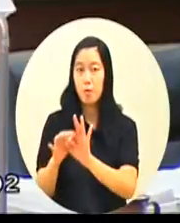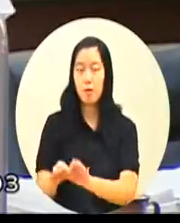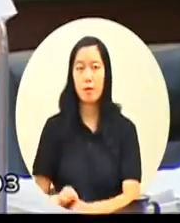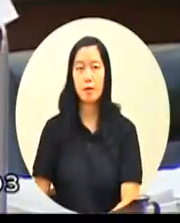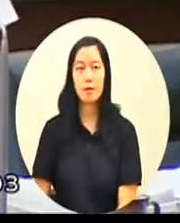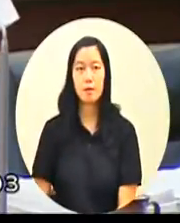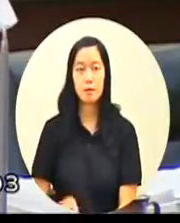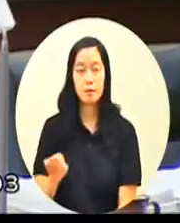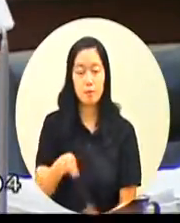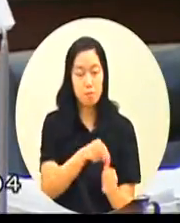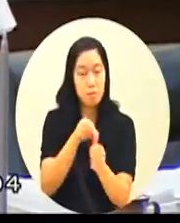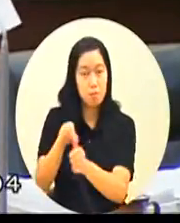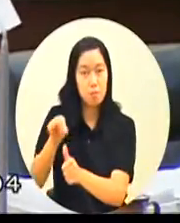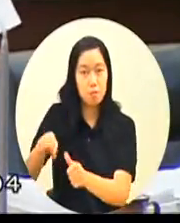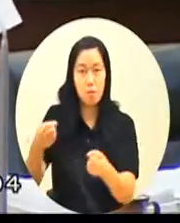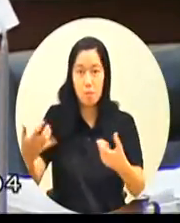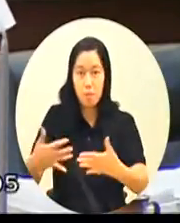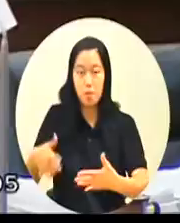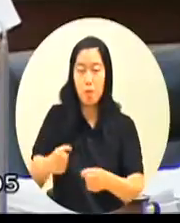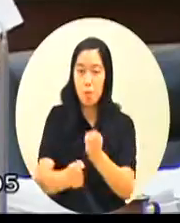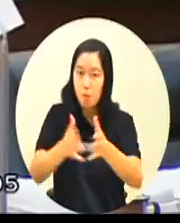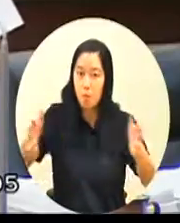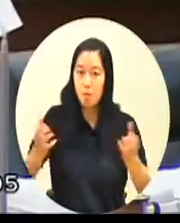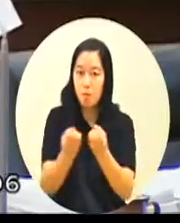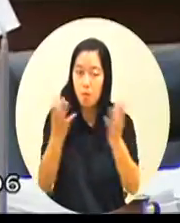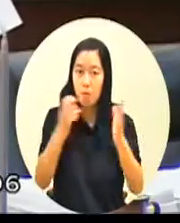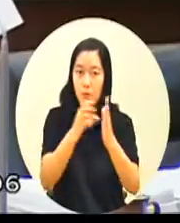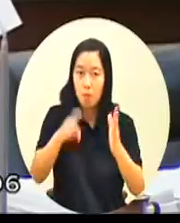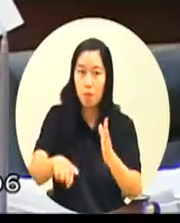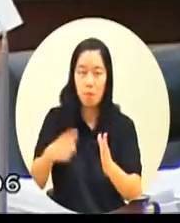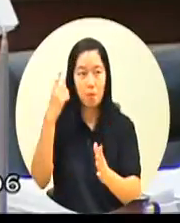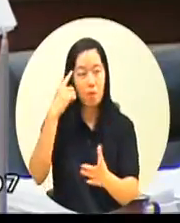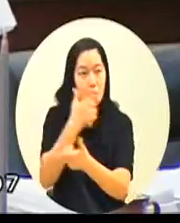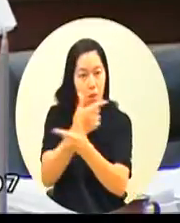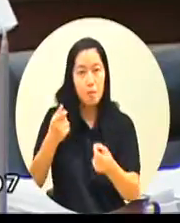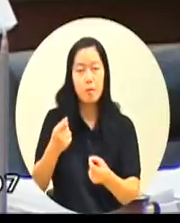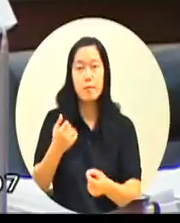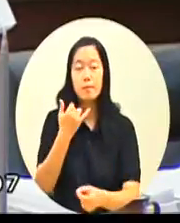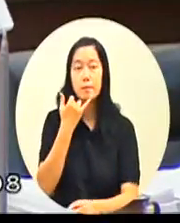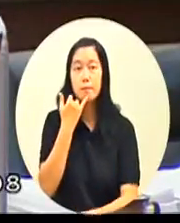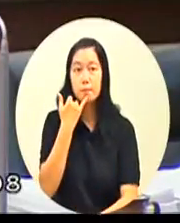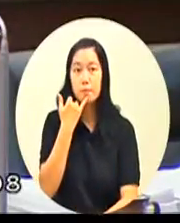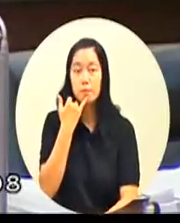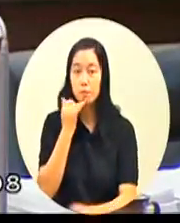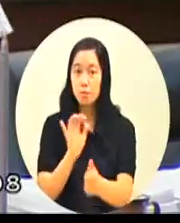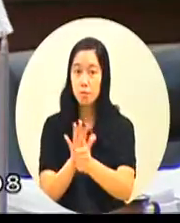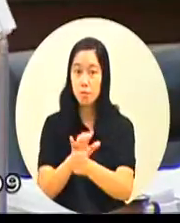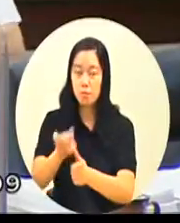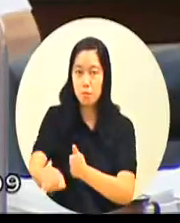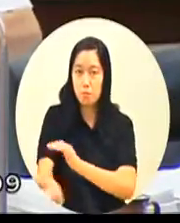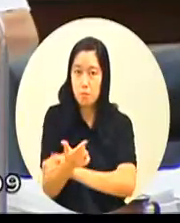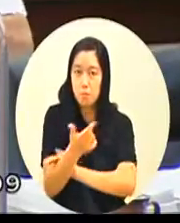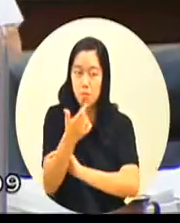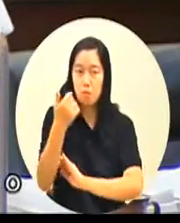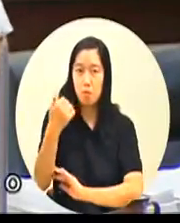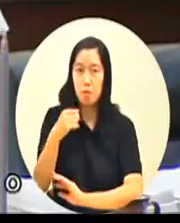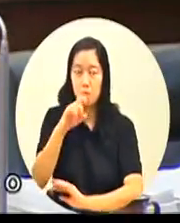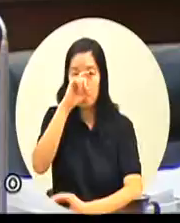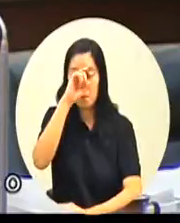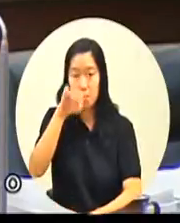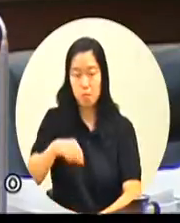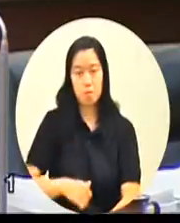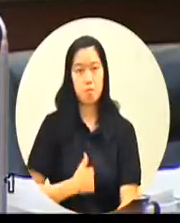说，这个安置的部分能够跟都发局能够有一个一致的步调，能够把它很快的去快速说，我们的